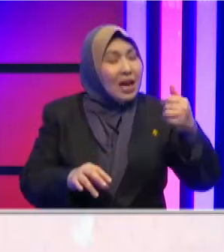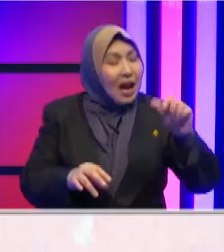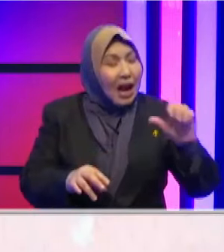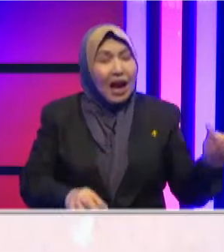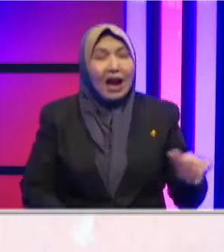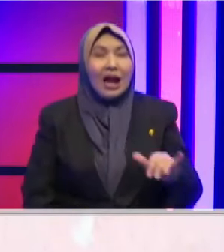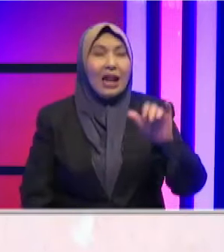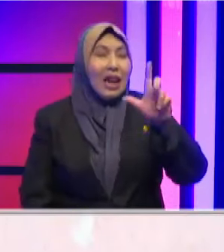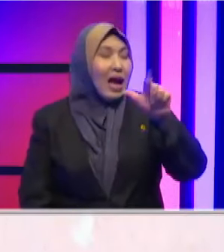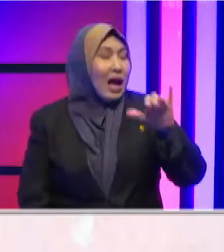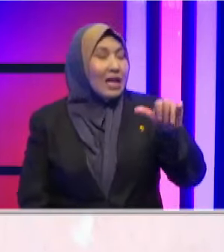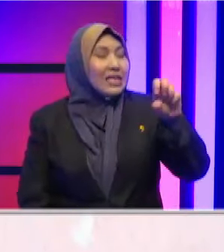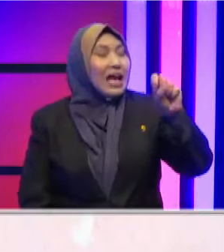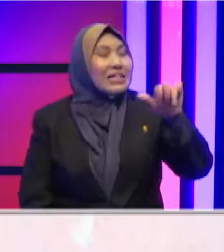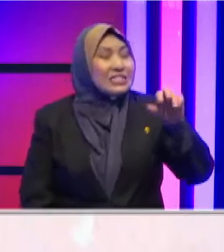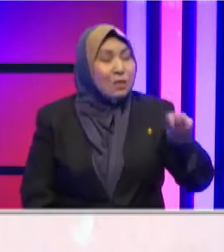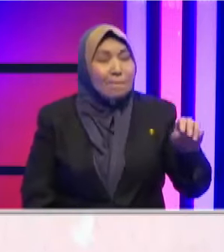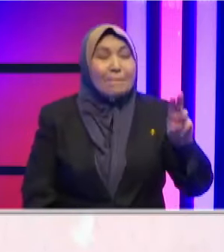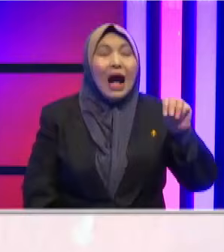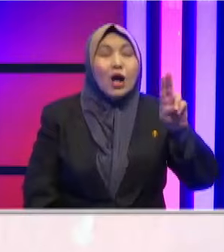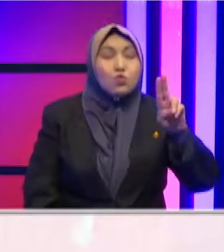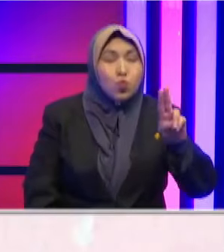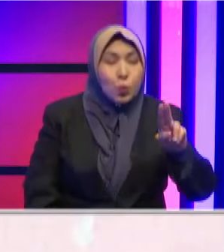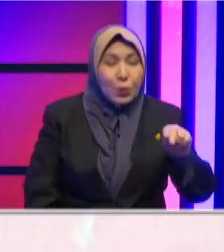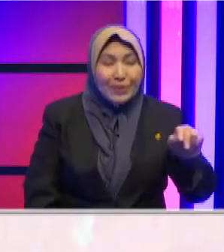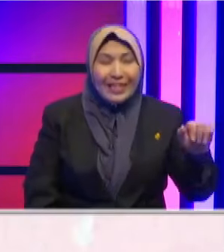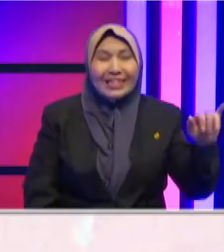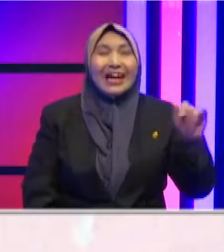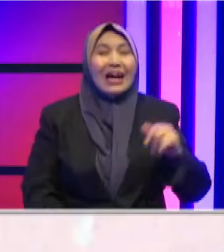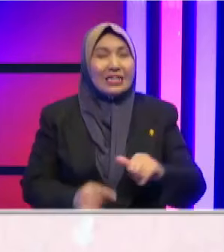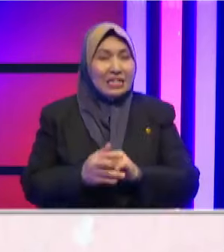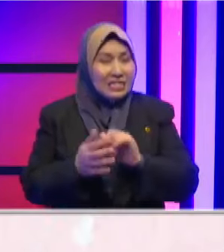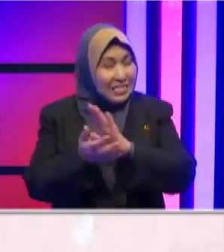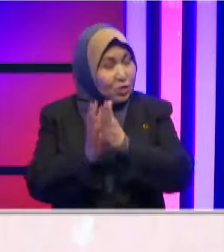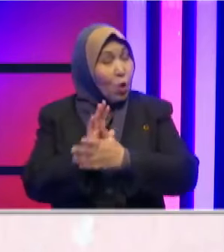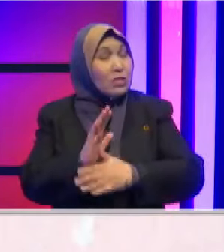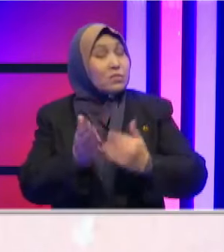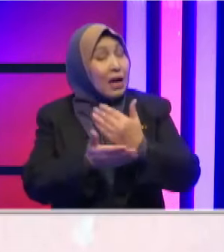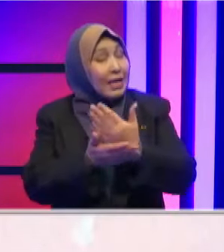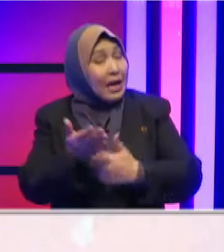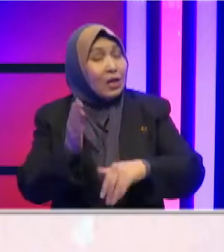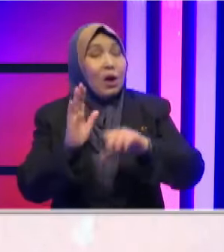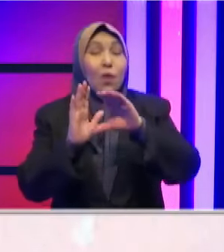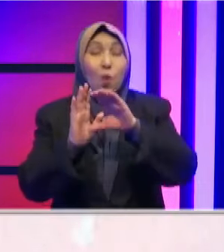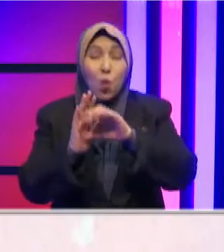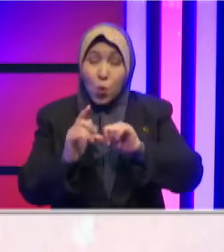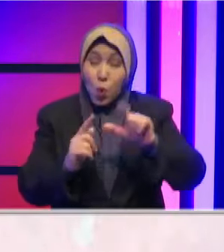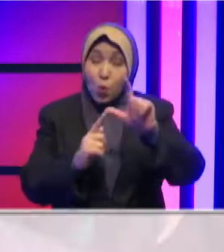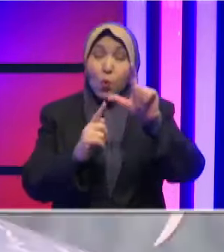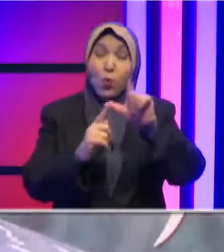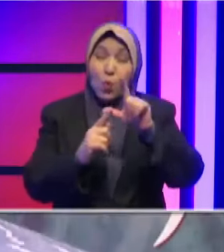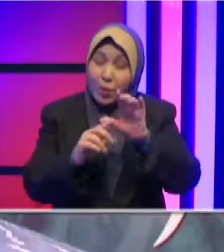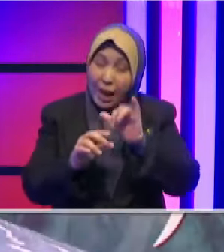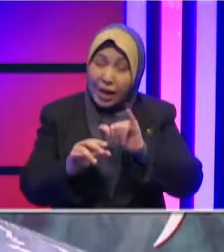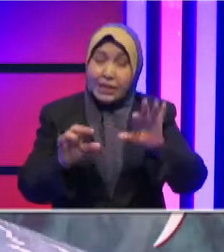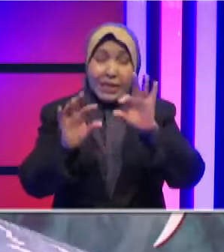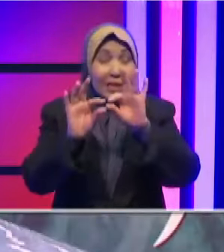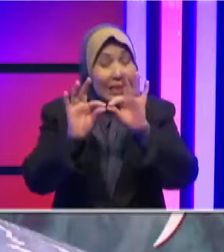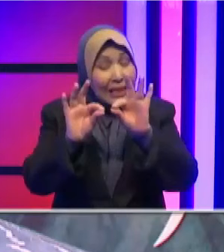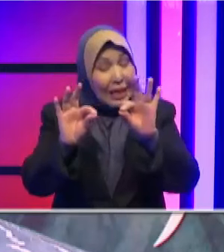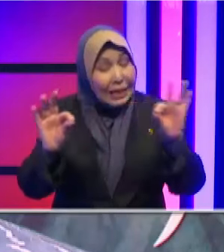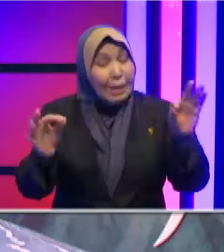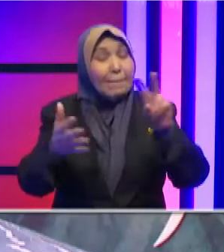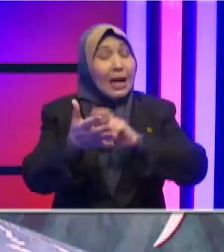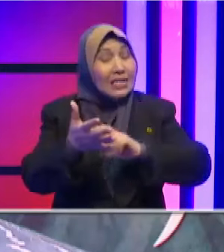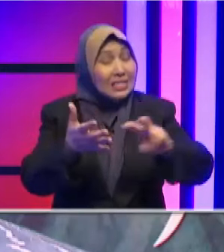Aya Snowman status bagian depannya contoh-contoh huruf-huruf yang diterbitkan ataupun hurufnya